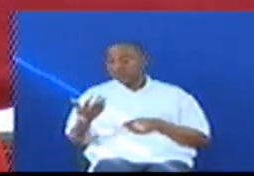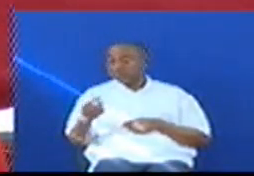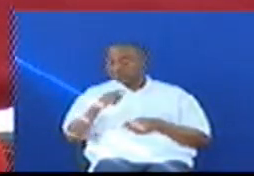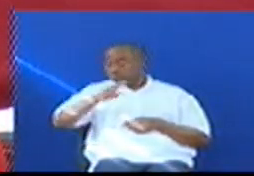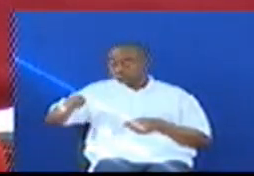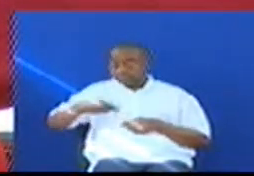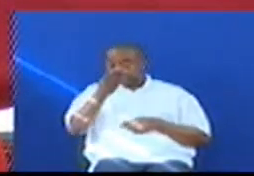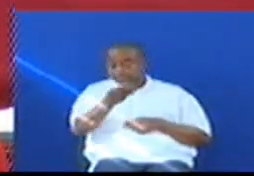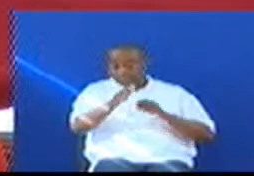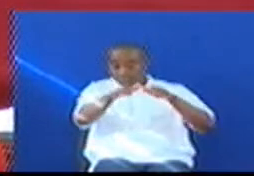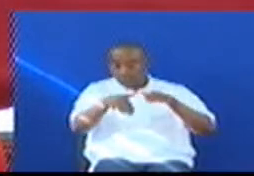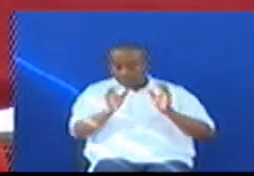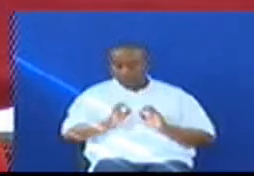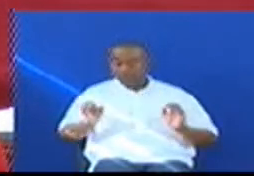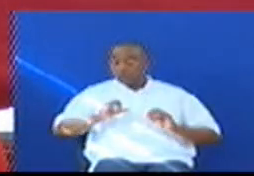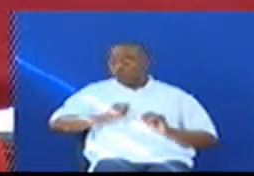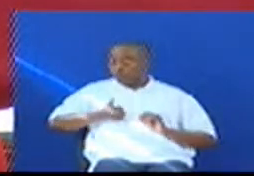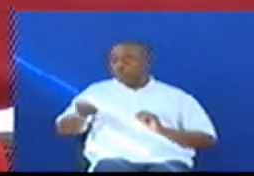haikuidhinishwa na bunge.